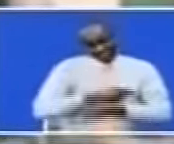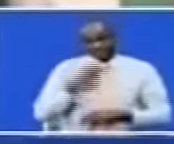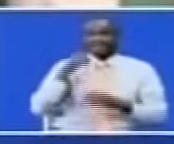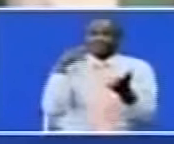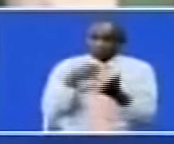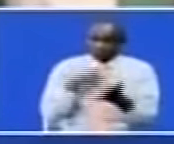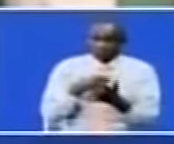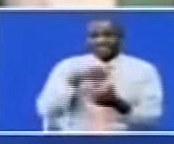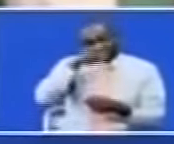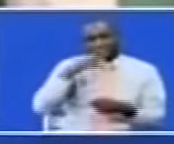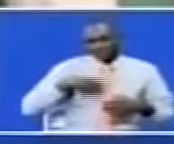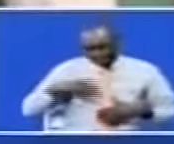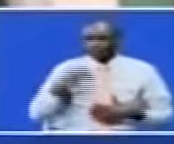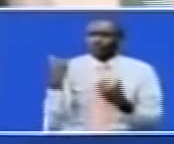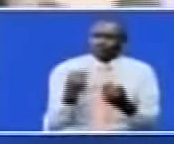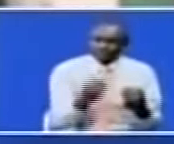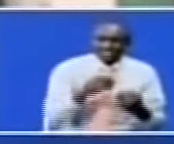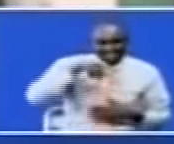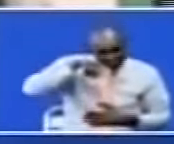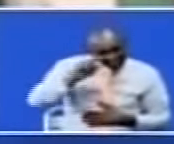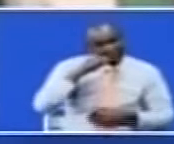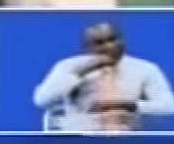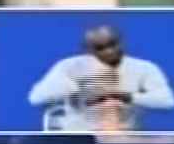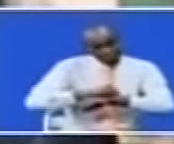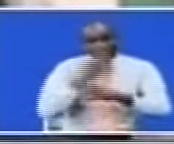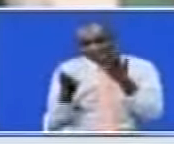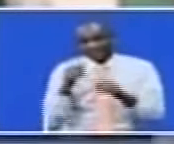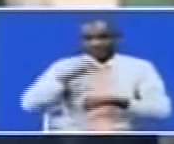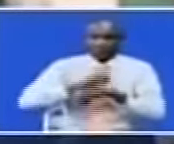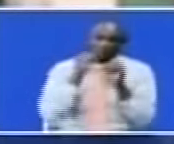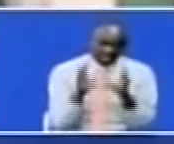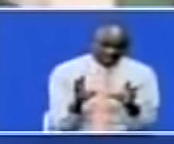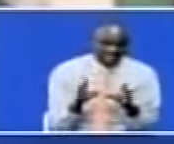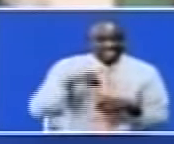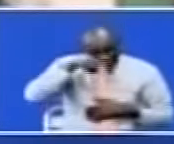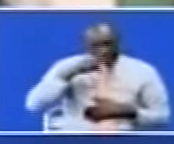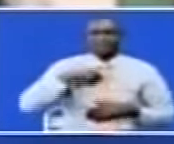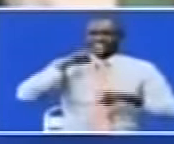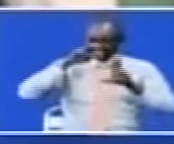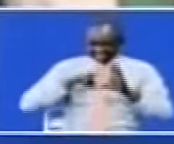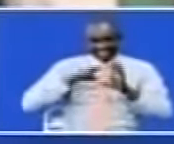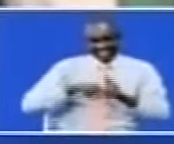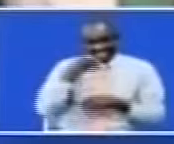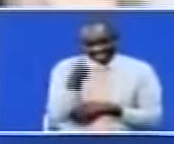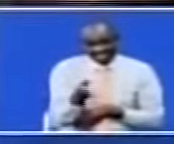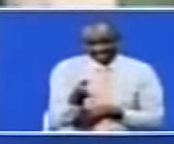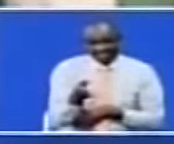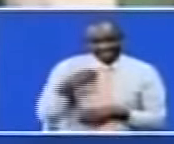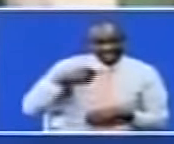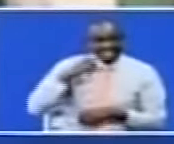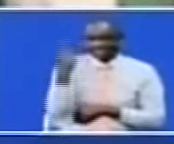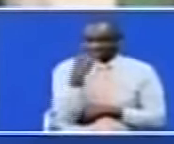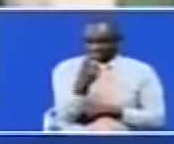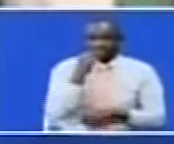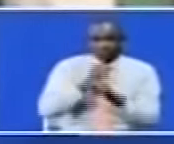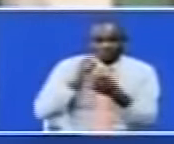raia, wananchi, watoto, wako shule na hawako shule, wangekaa hapa na kupimwa kila moja